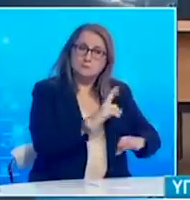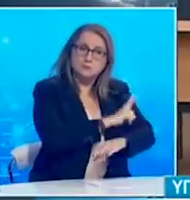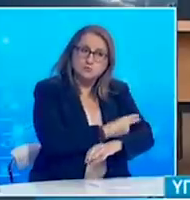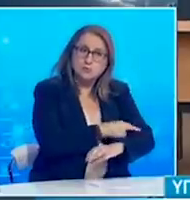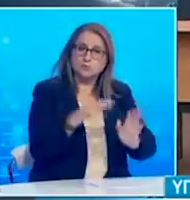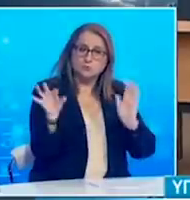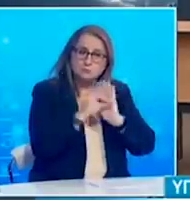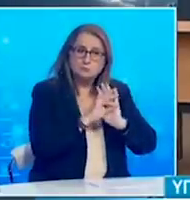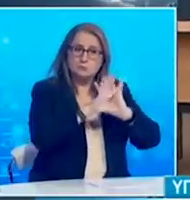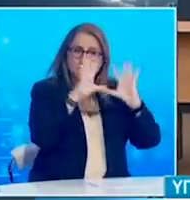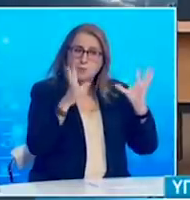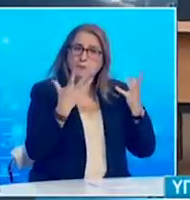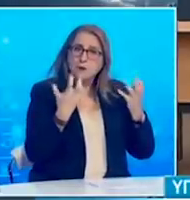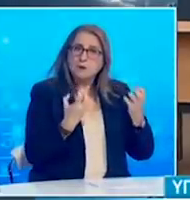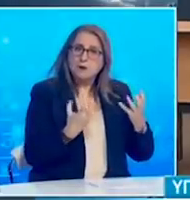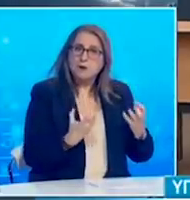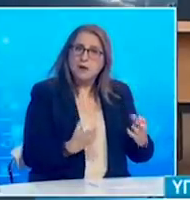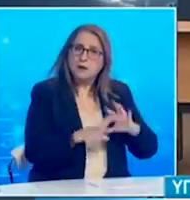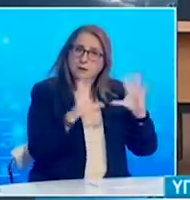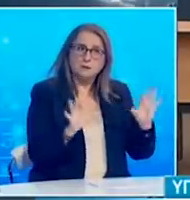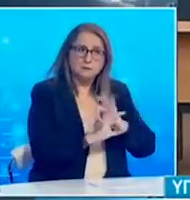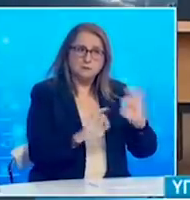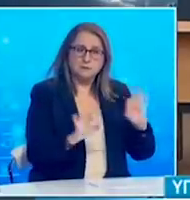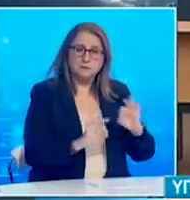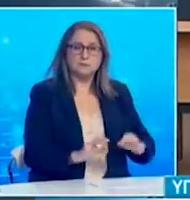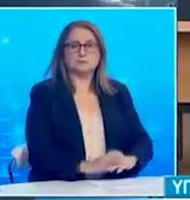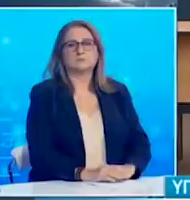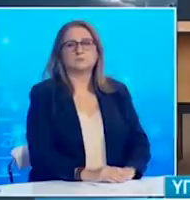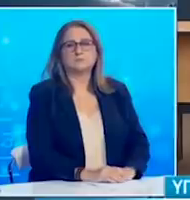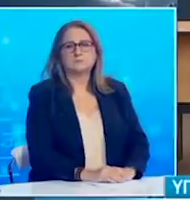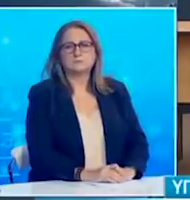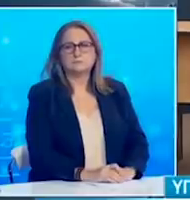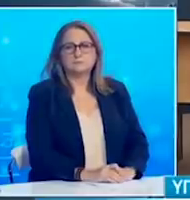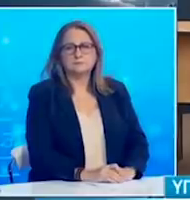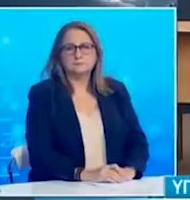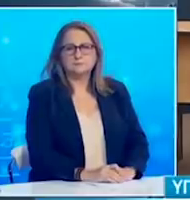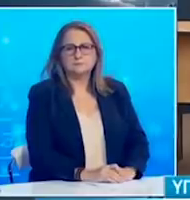σε εξοπλισμό, γιατί στην αρχή της πανδημίας ήταν ερωτηματικά για την αρχή. Ευχαριστώ.